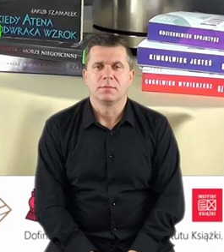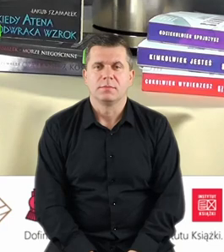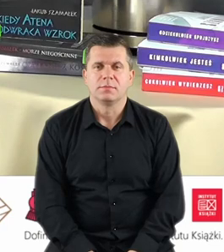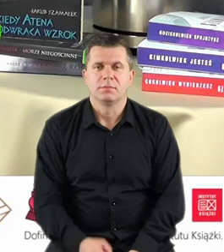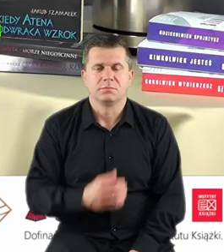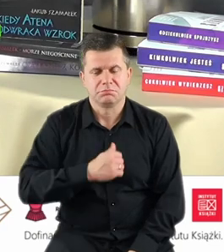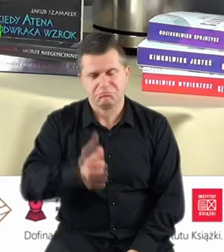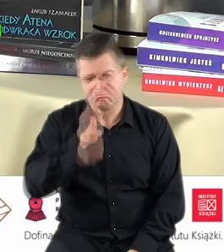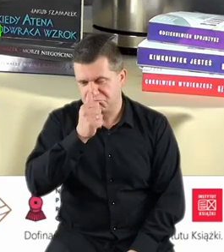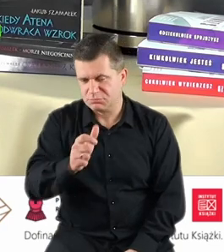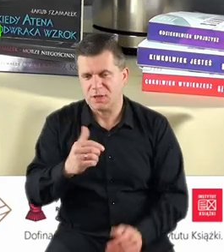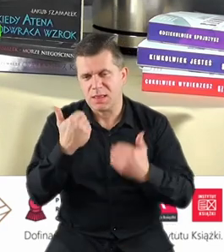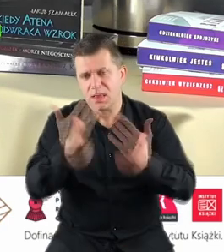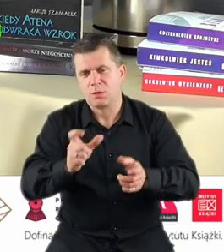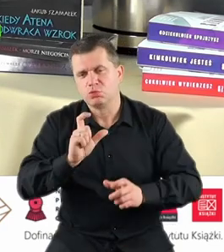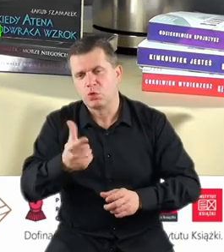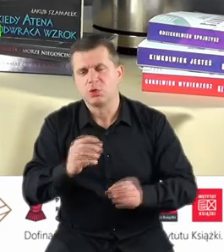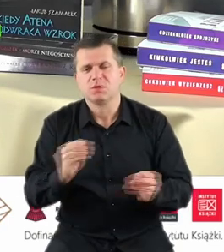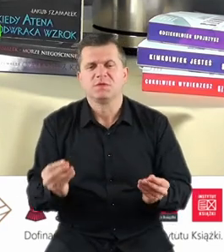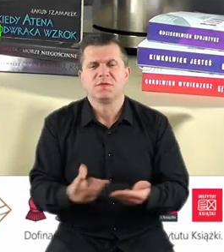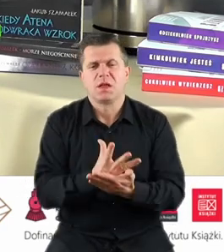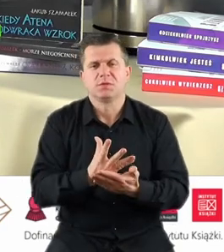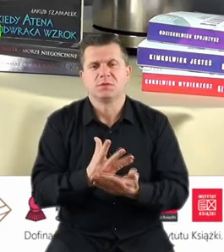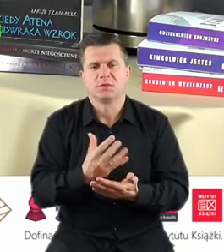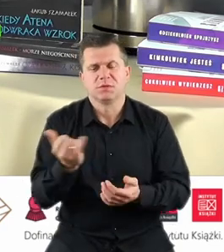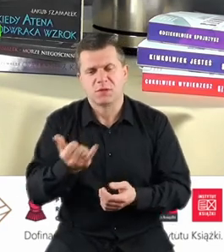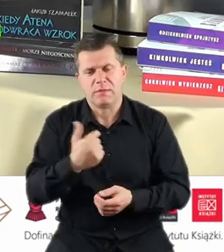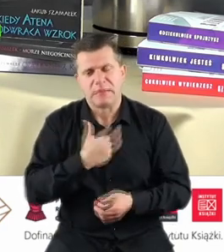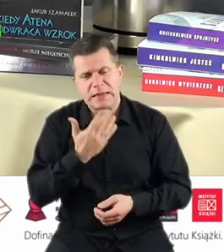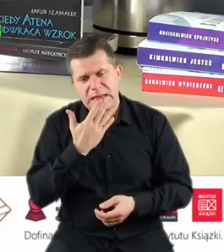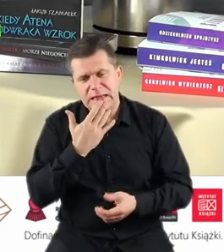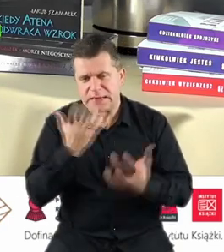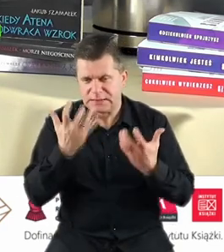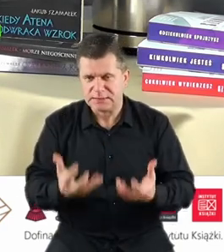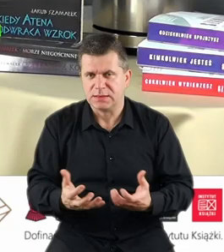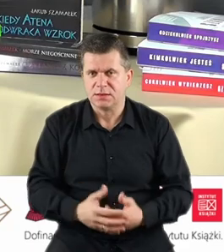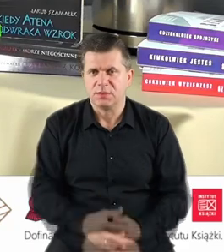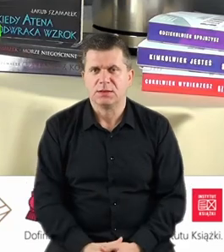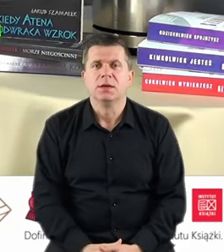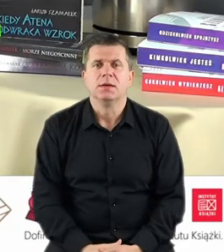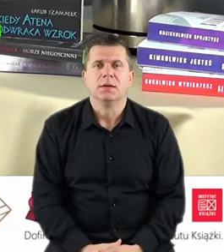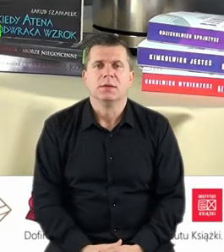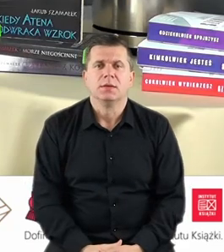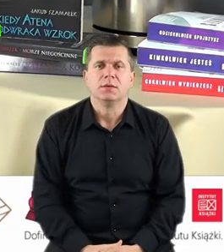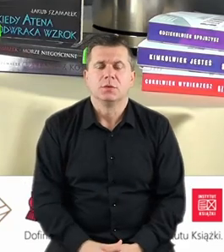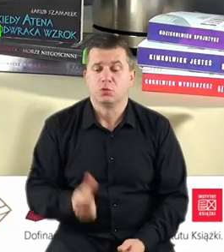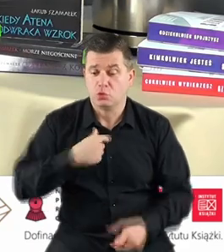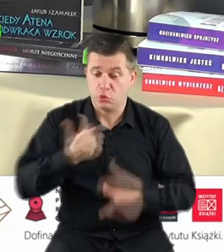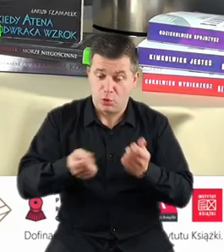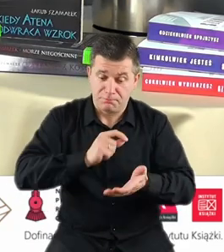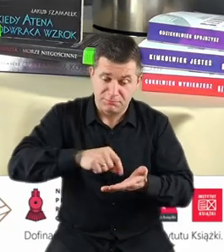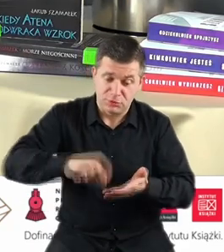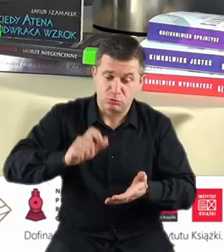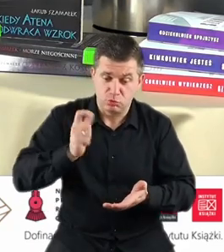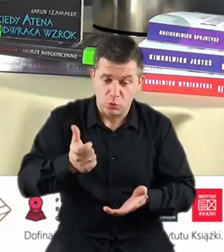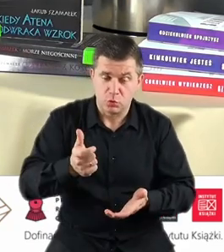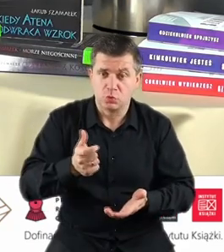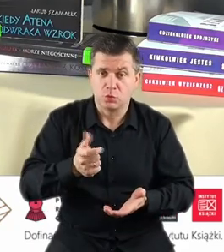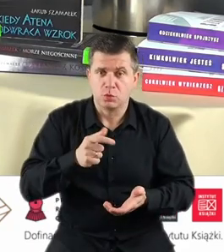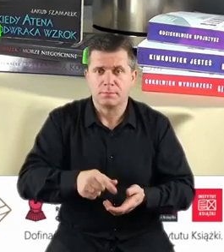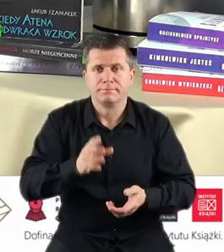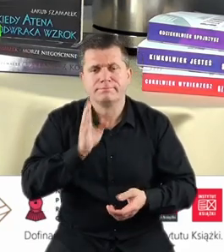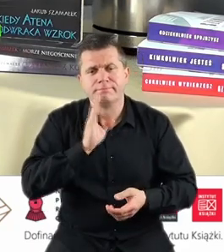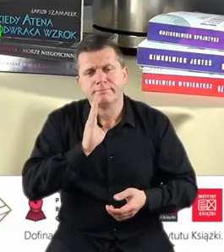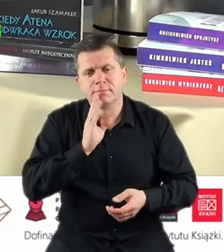nie jestem w stanie tutaj zaoferować czegoś świeżego, a zawsze zależy mi na tym, że kiedy coś piszę, żeby to poza